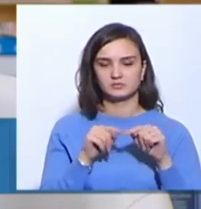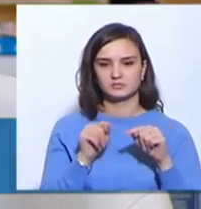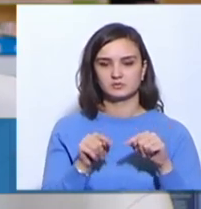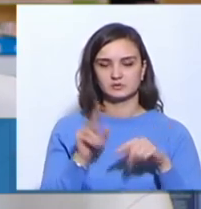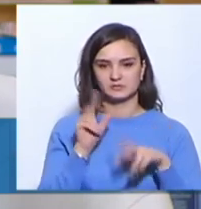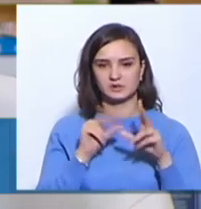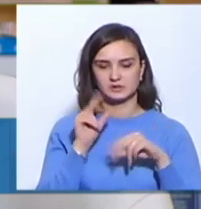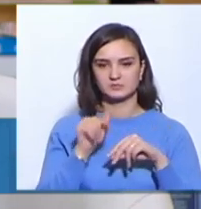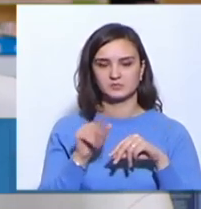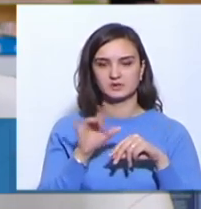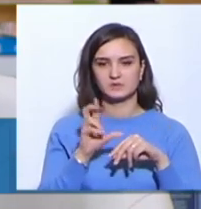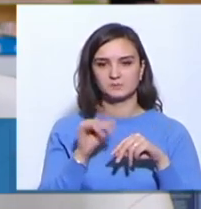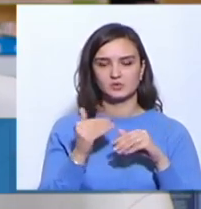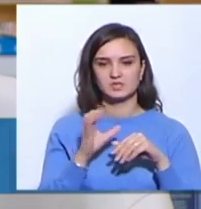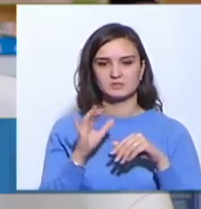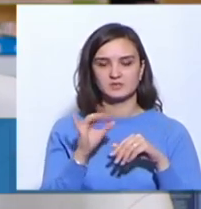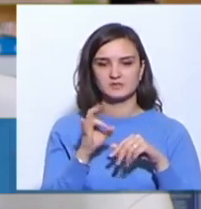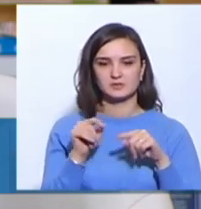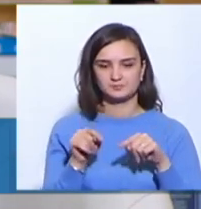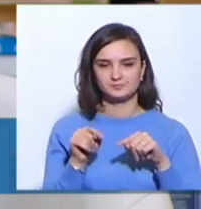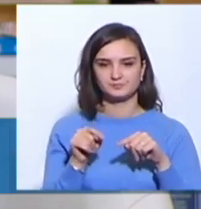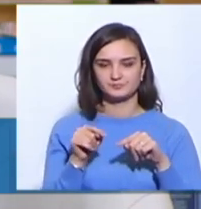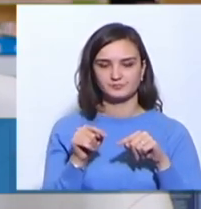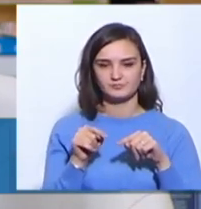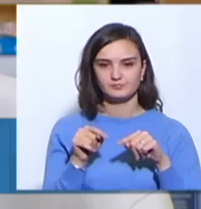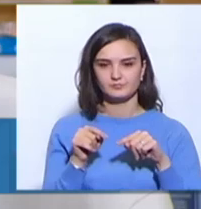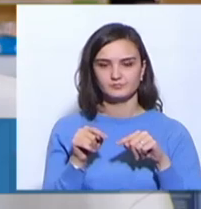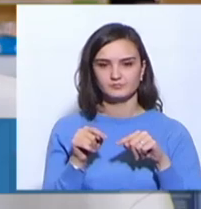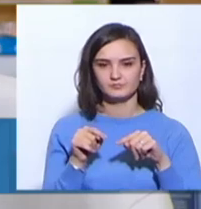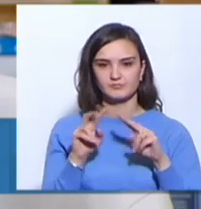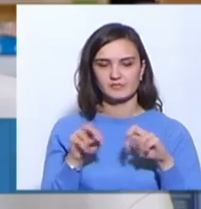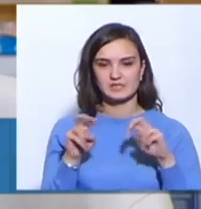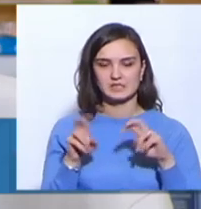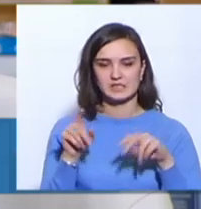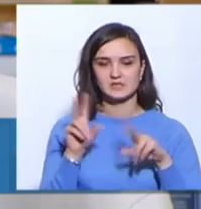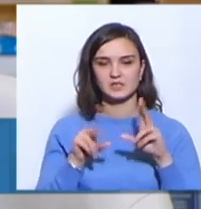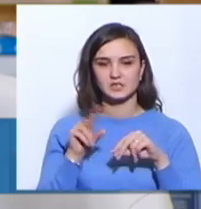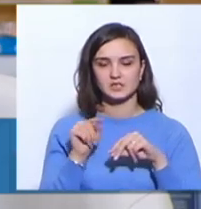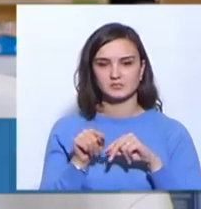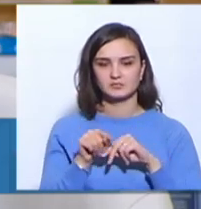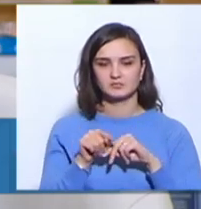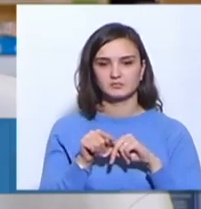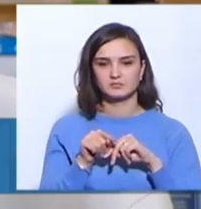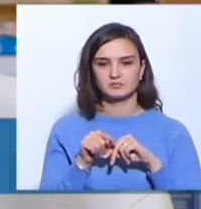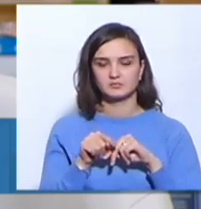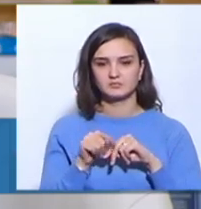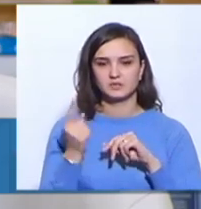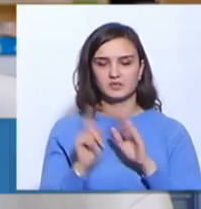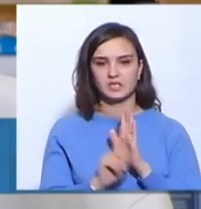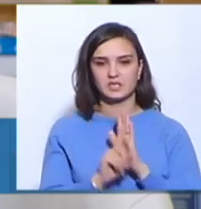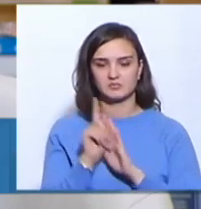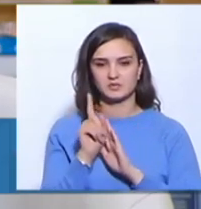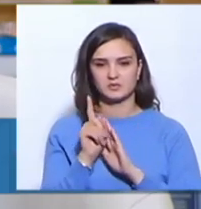ითვალისწინებს კოლორექტული კიბოს სიმსივნის, კოლორექტული კიბოს სკრინინგი ითვალისწინებს პირველ